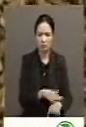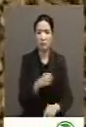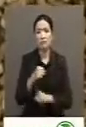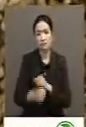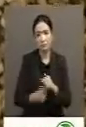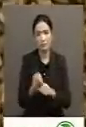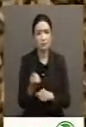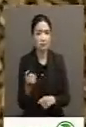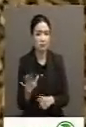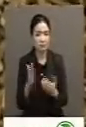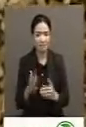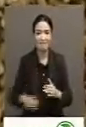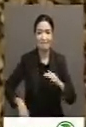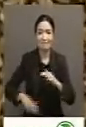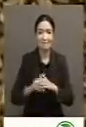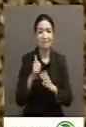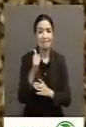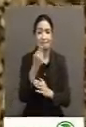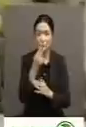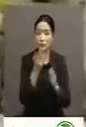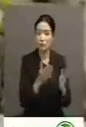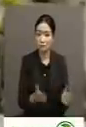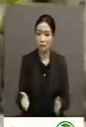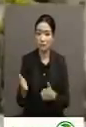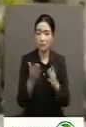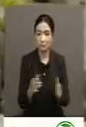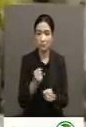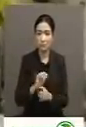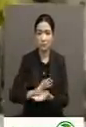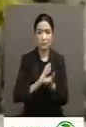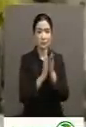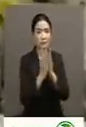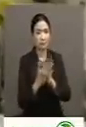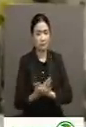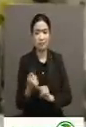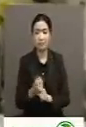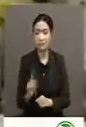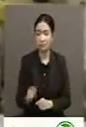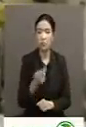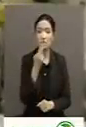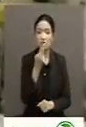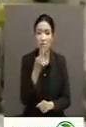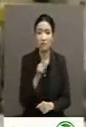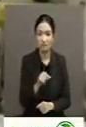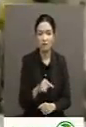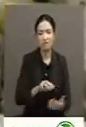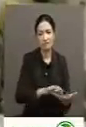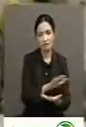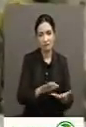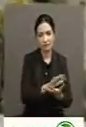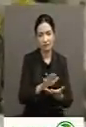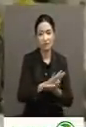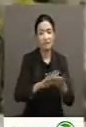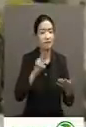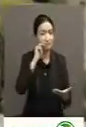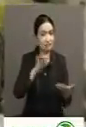15ปีจนตอนนี้สำเร็จแล้วมาดูกระบวนการรีไซเคิกันหน่อยค่ะเขาจะนำก้นบุหรี่เนี่ยมาล้างก่อนนะ